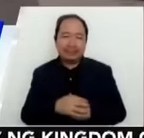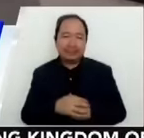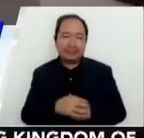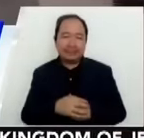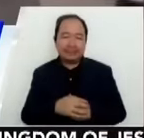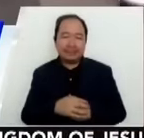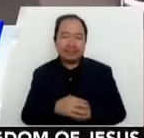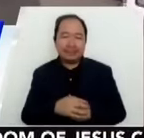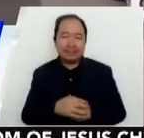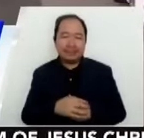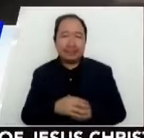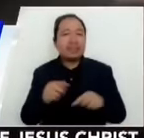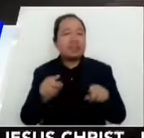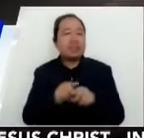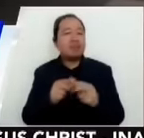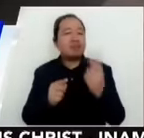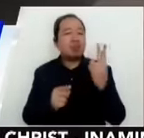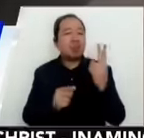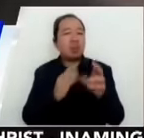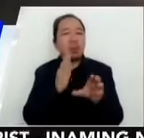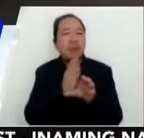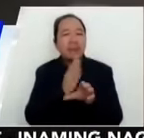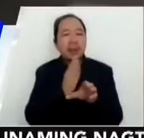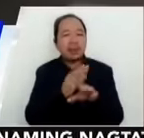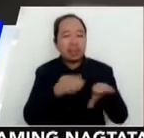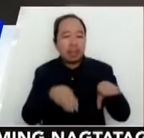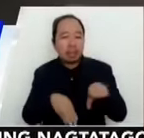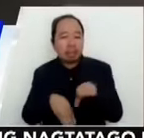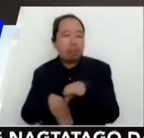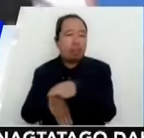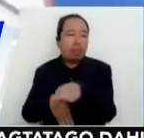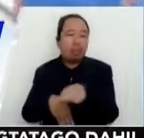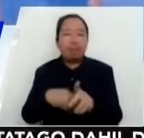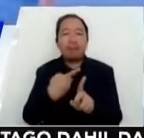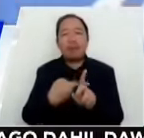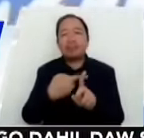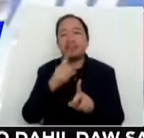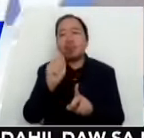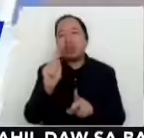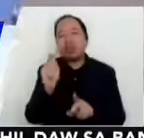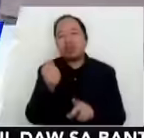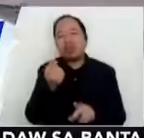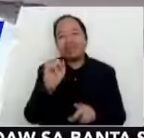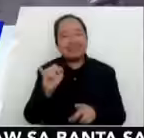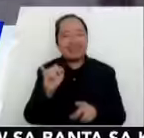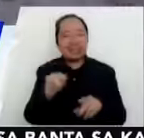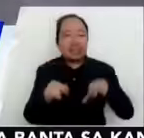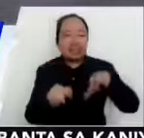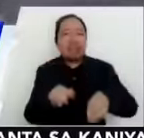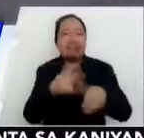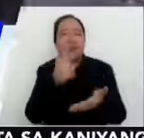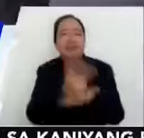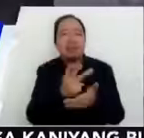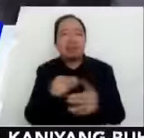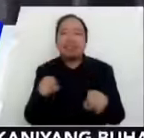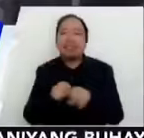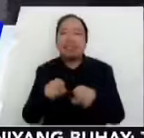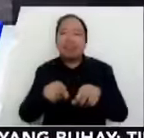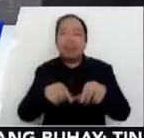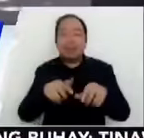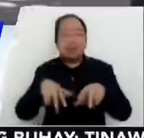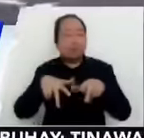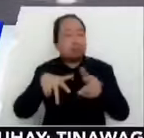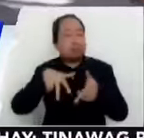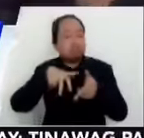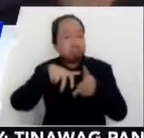rin ang 2 bus na out of line at taxi na nakaparada sa kalsada. Pinaghuhuli rin ang mga pedicab at e-bike na bawal sa National